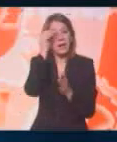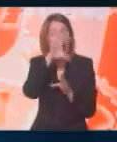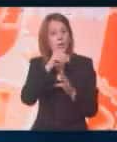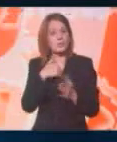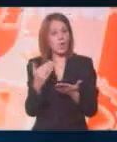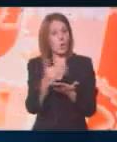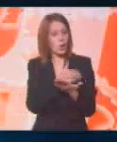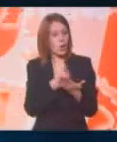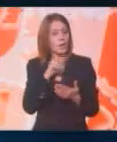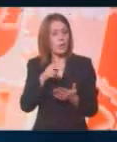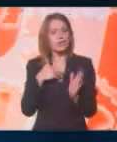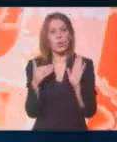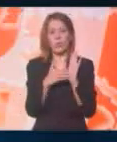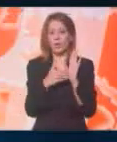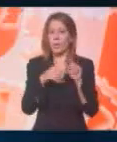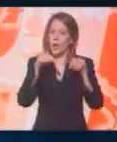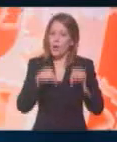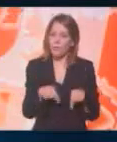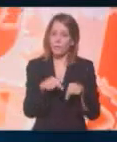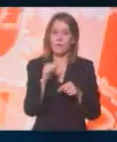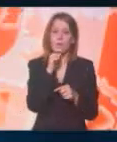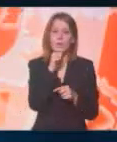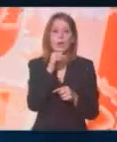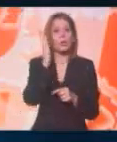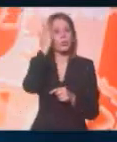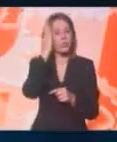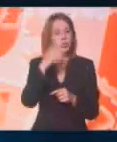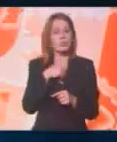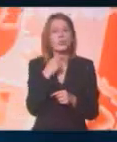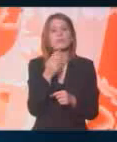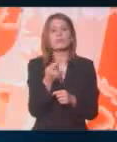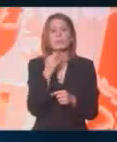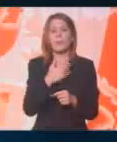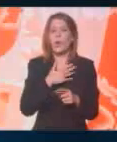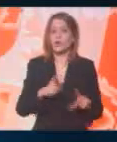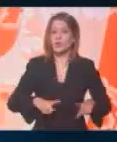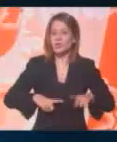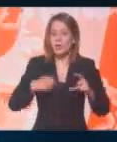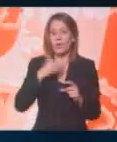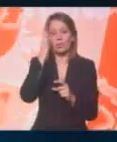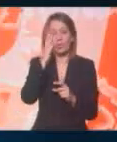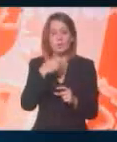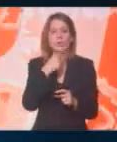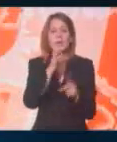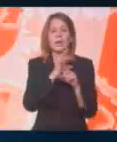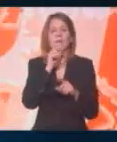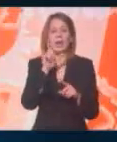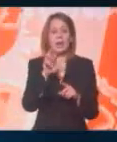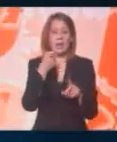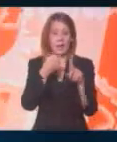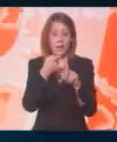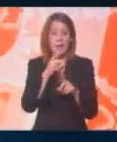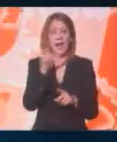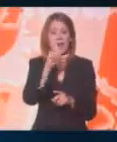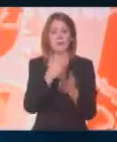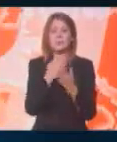mene korisno, što bi mogu da upotrebim ovde i za buduće, znači da izgradim ceo moj život, bukvalno. U Falkeovoj fabrici u